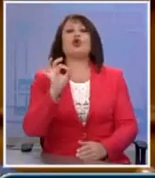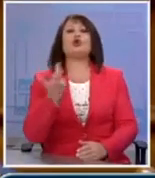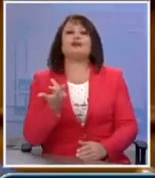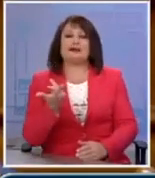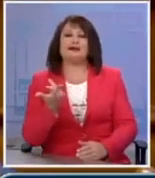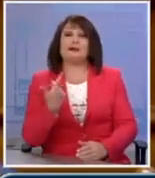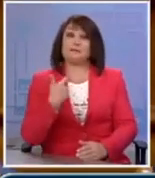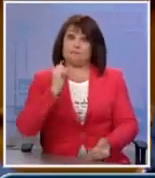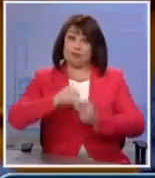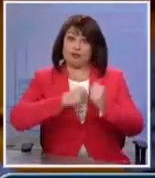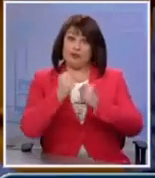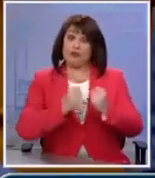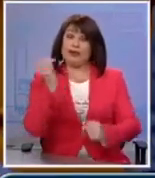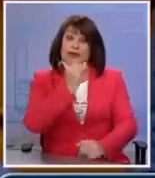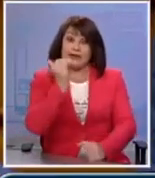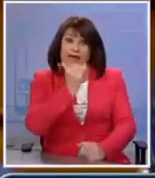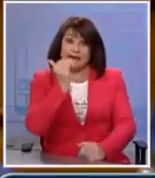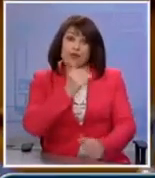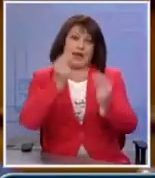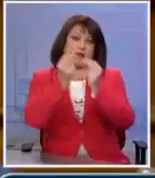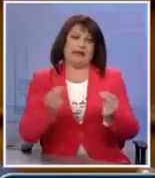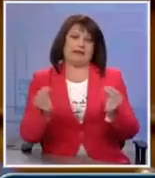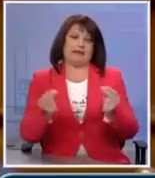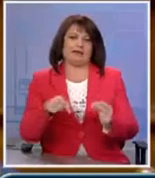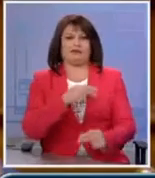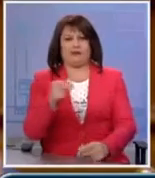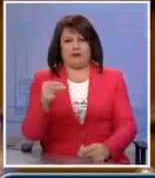την προσπάθεια άμεσα να το επιλύσουμε.